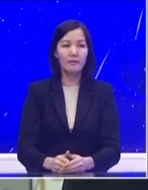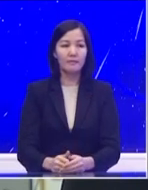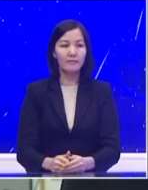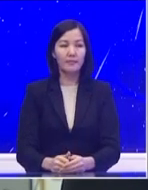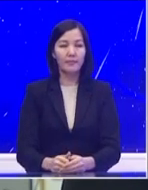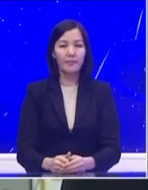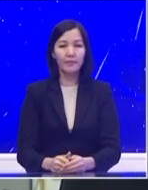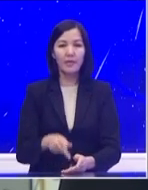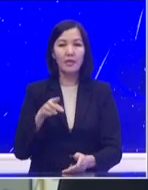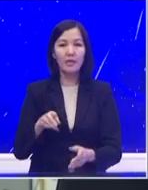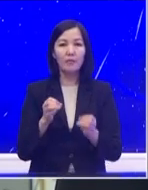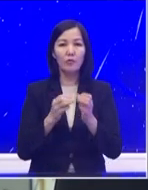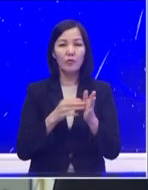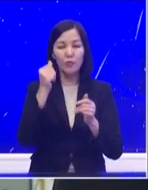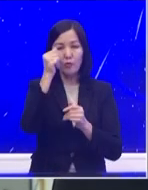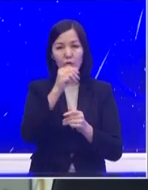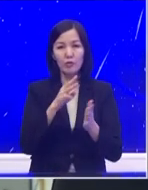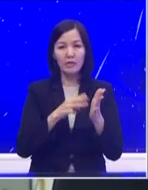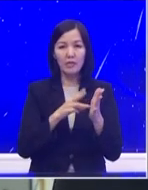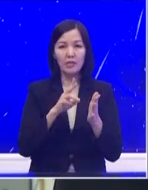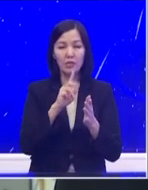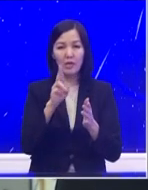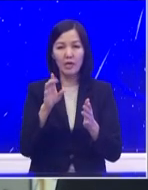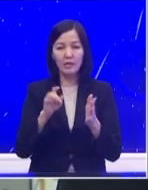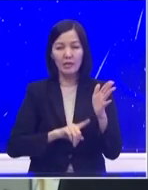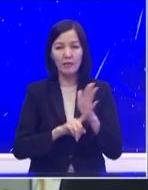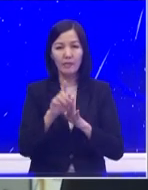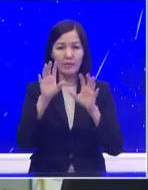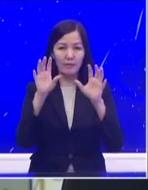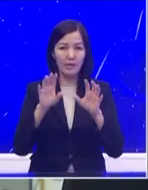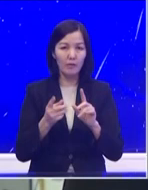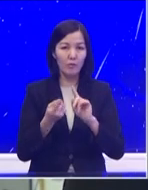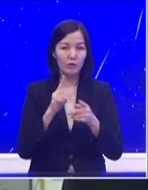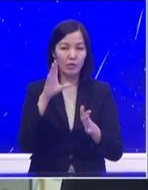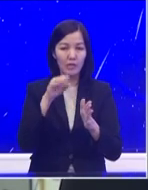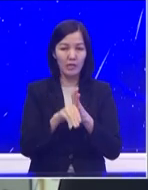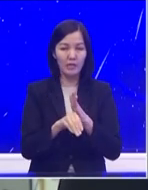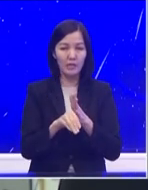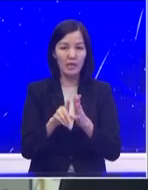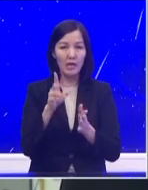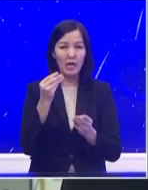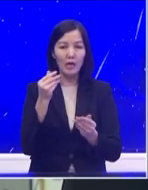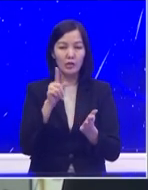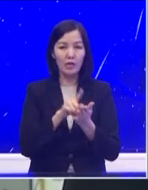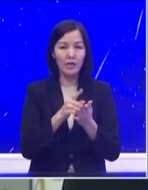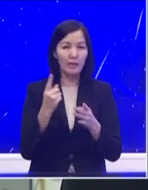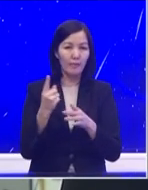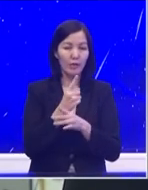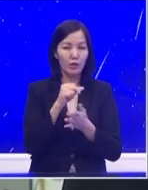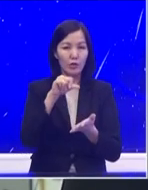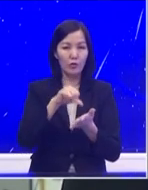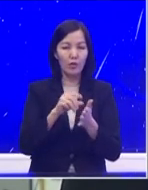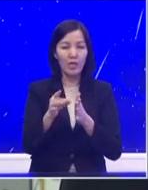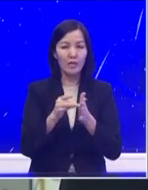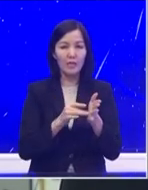тема. 2019 жылғы 8 қаңтарда заңнамаға өзгерістер енгізілді. Онда салымшылар жұмысқа бірінші рет орналасқанда